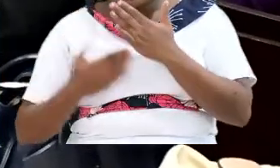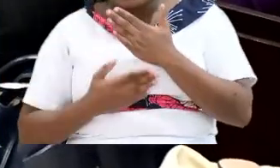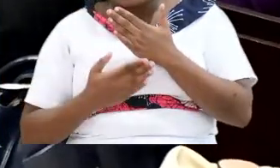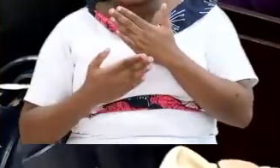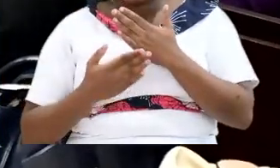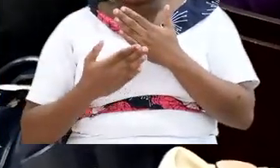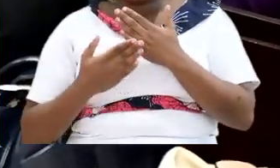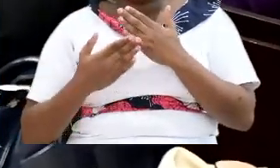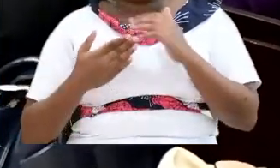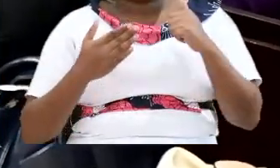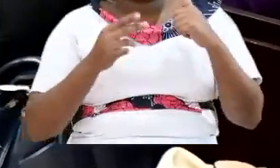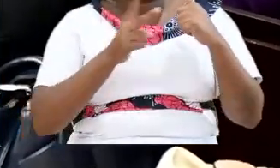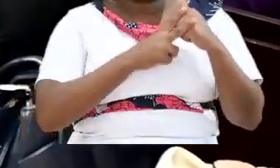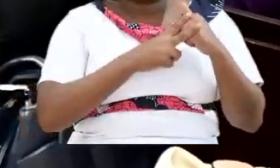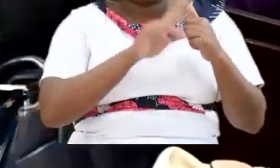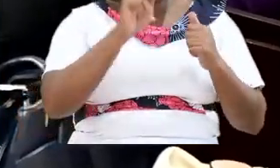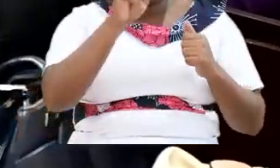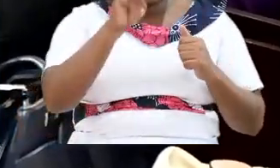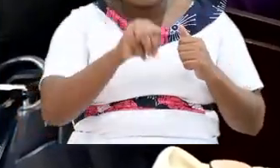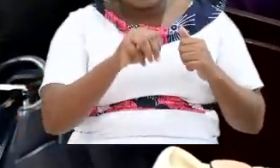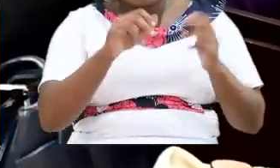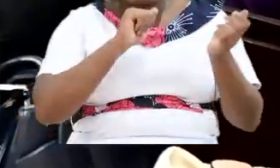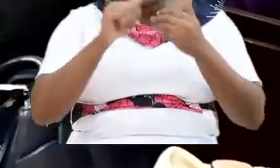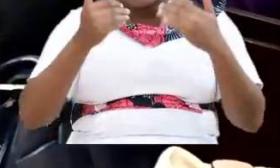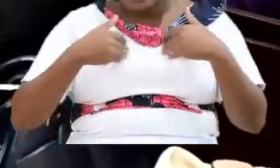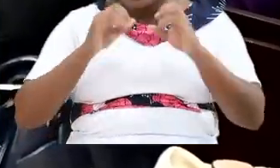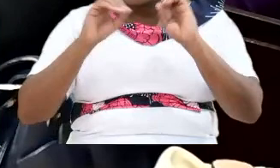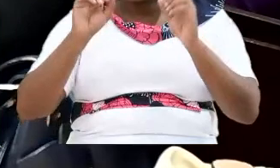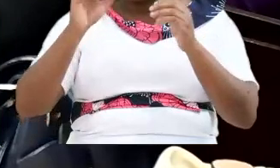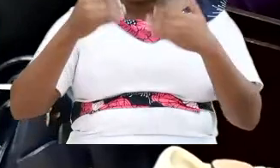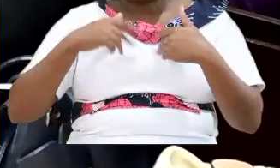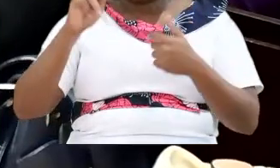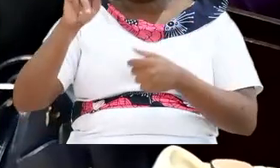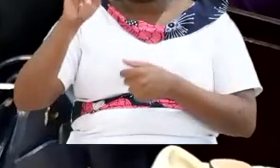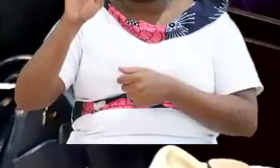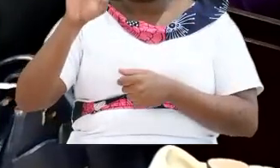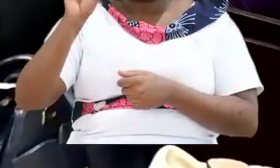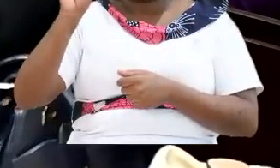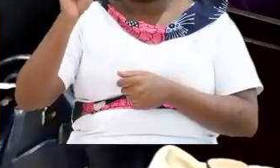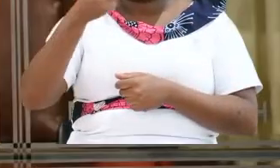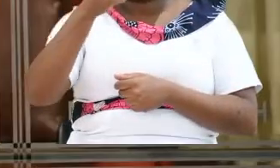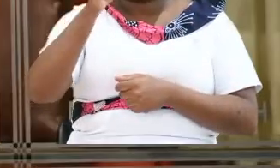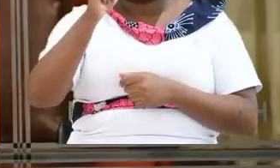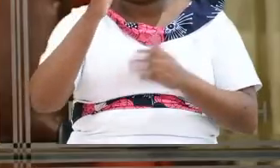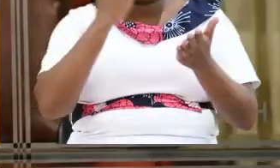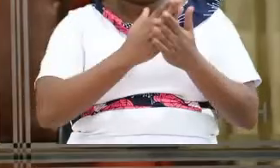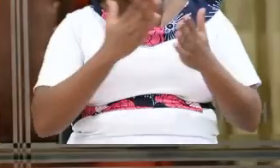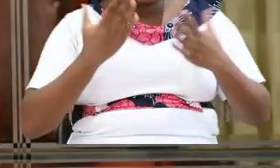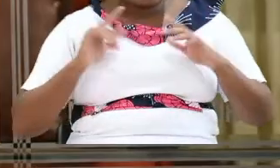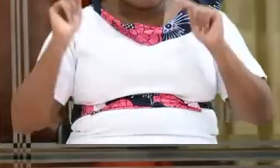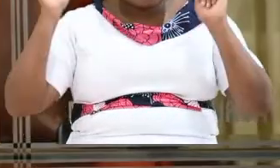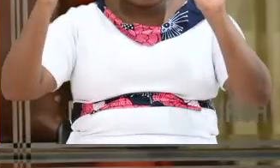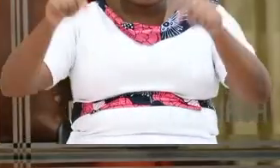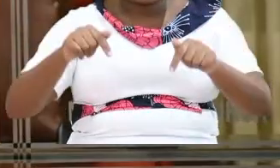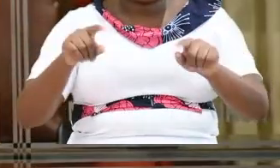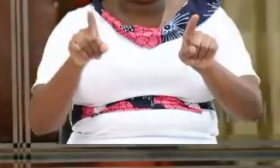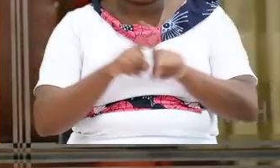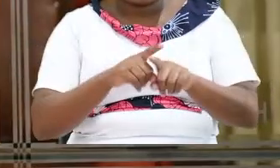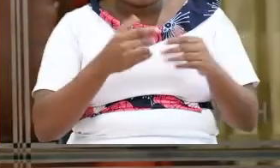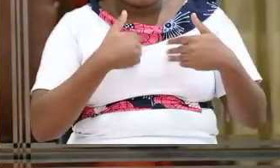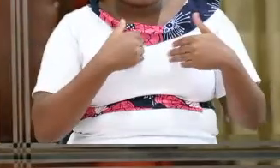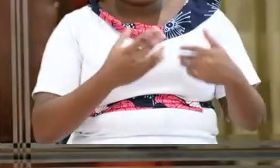1. Na Friday hatukuwa nayo, kulikuwa na mkesha, na kweli watu walihudhuria sana, kulikuwa hata na